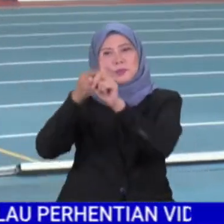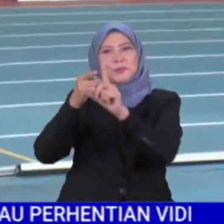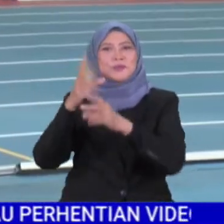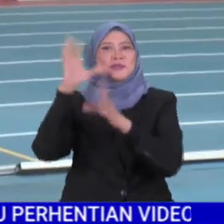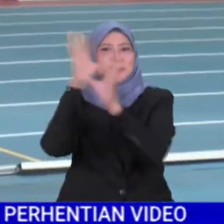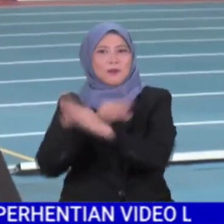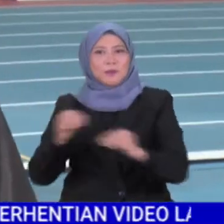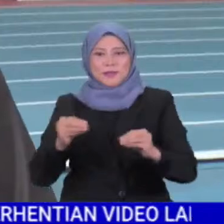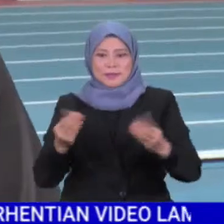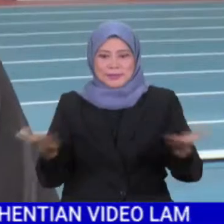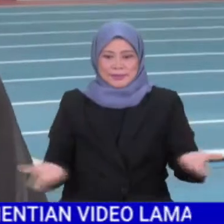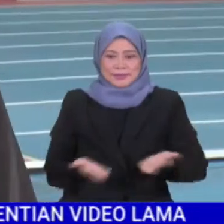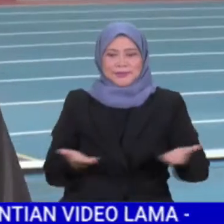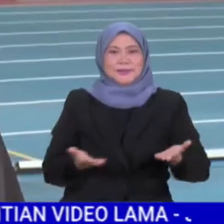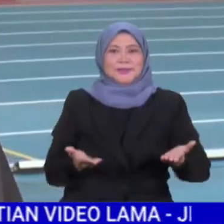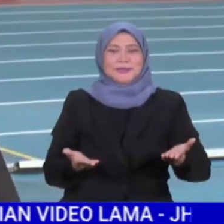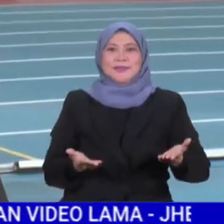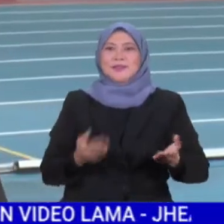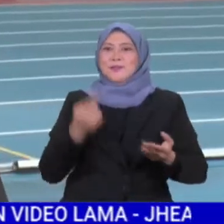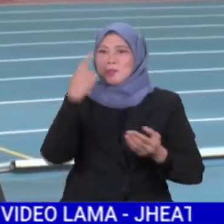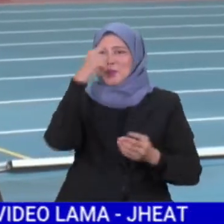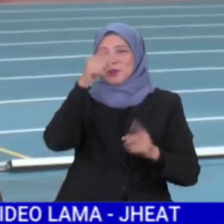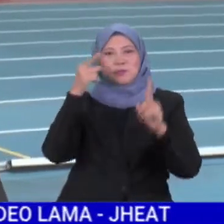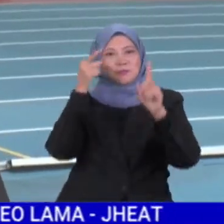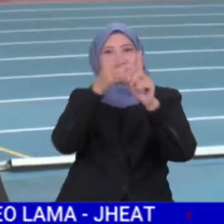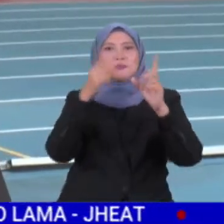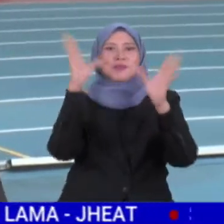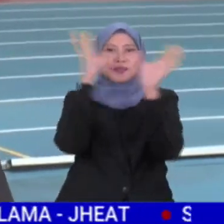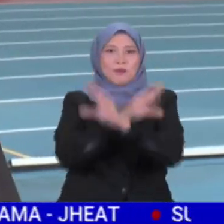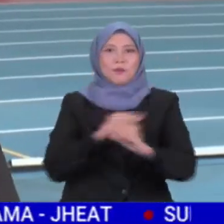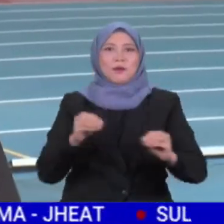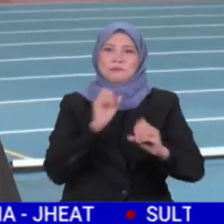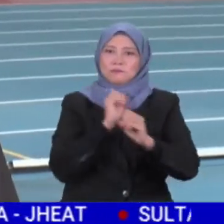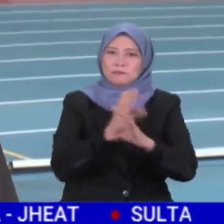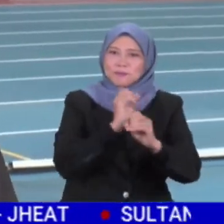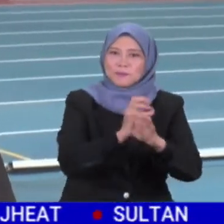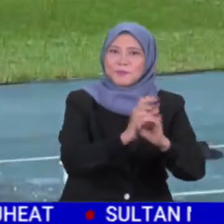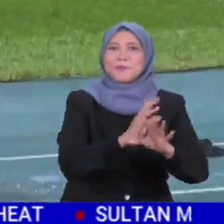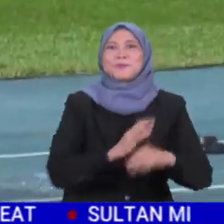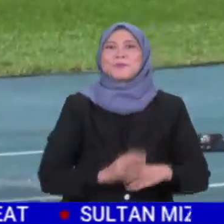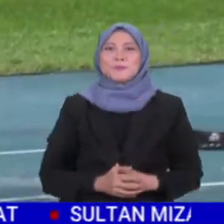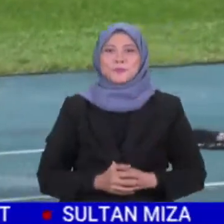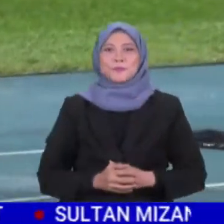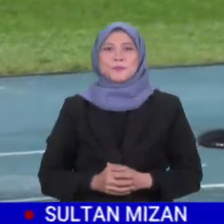ini saya sekarang sini, saya all out untuk Sarawak. Saya all out.